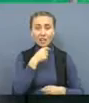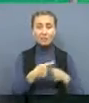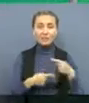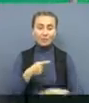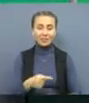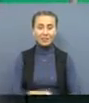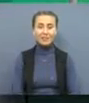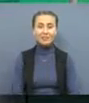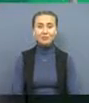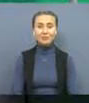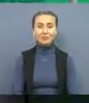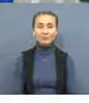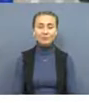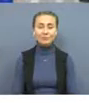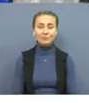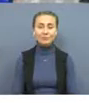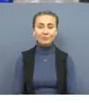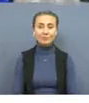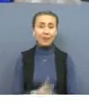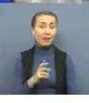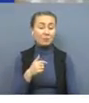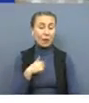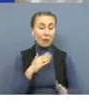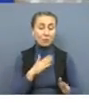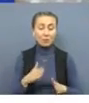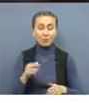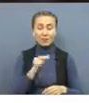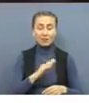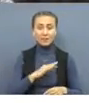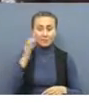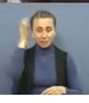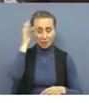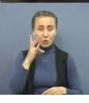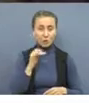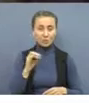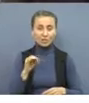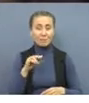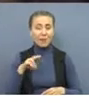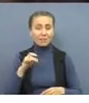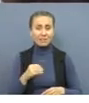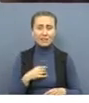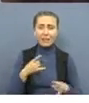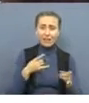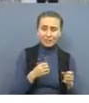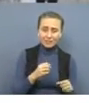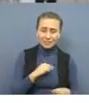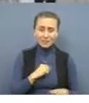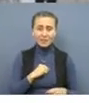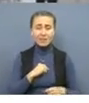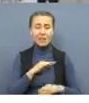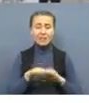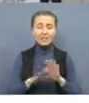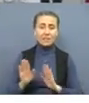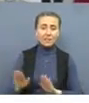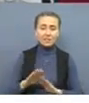поколения. Кем я только не работала, вспоминает Ружан Пазыловна. И таксистом была, и заведующей складом, и